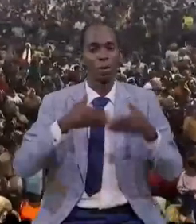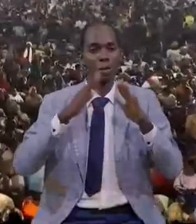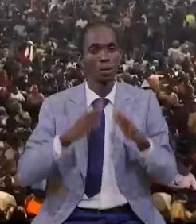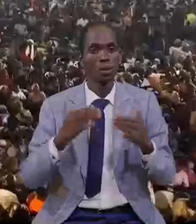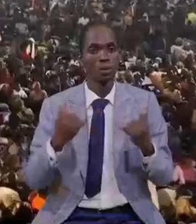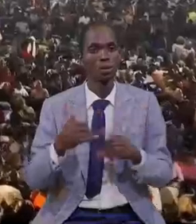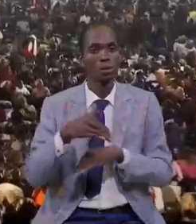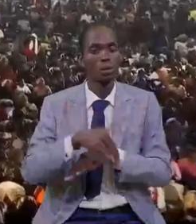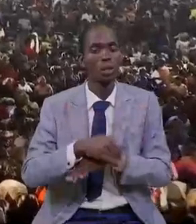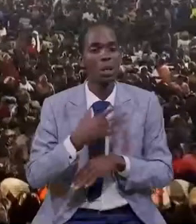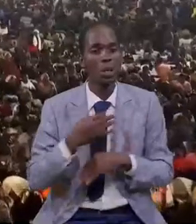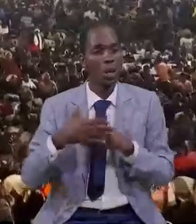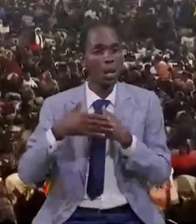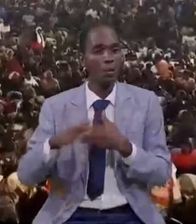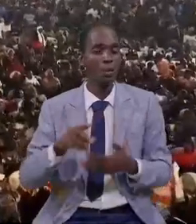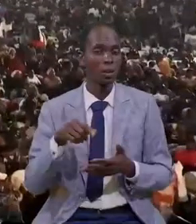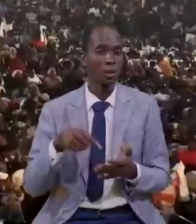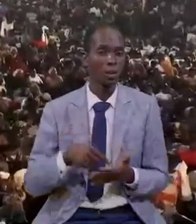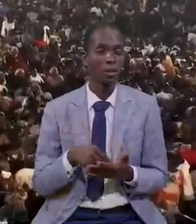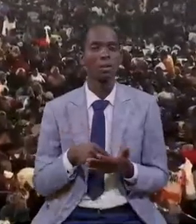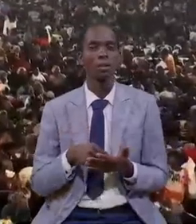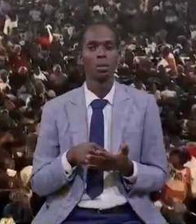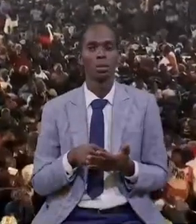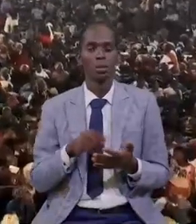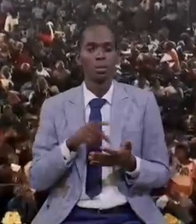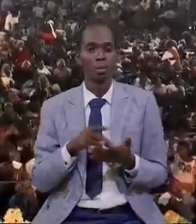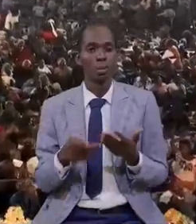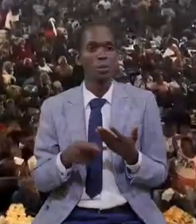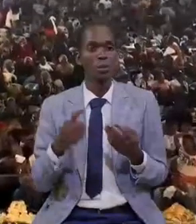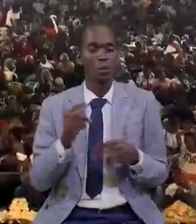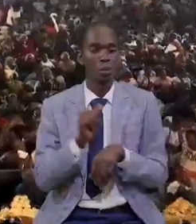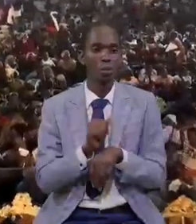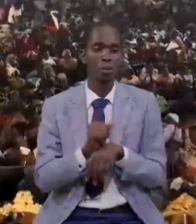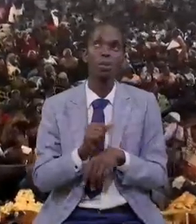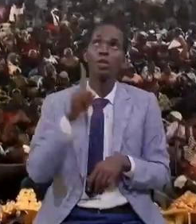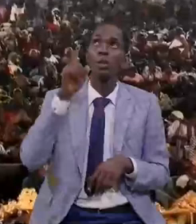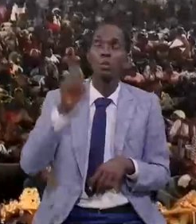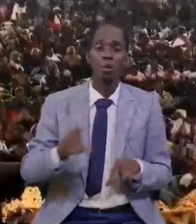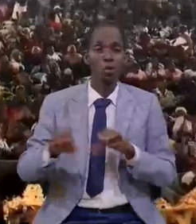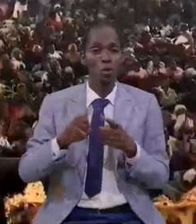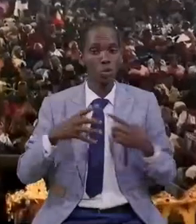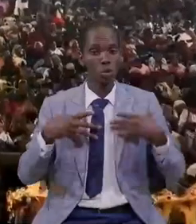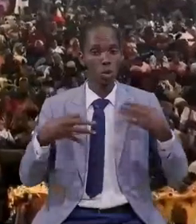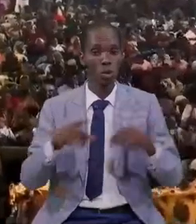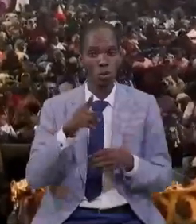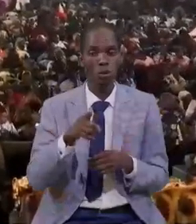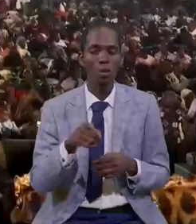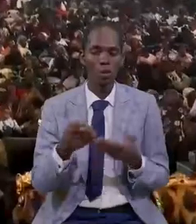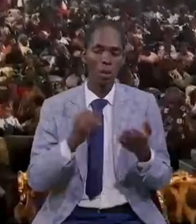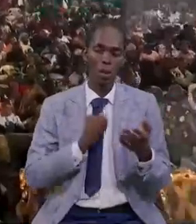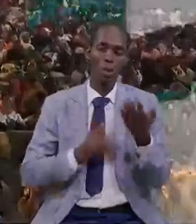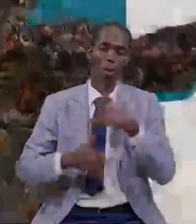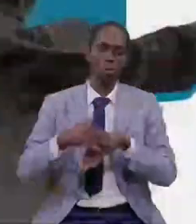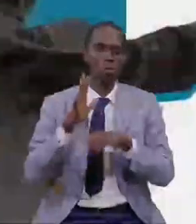et après cette session maintenant le qui doit accomplir pour guérir je reviendrez et vous aurez votre guérison